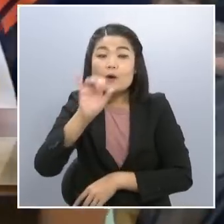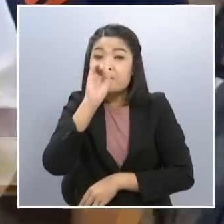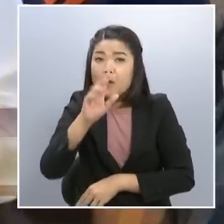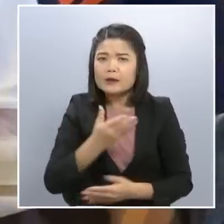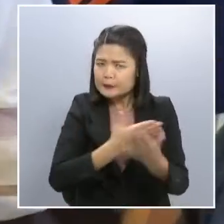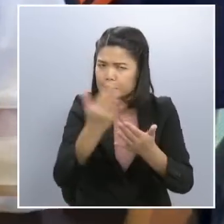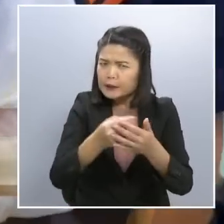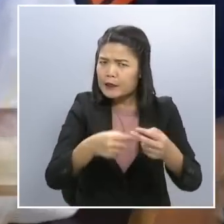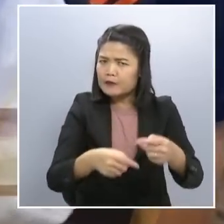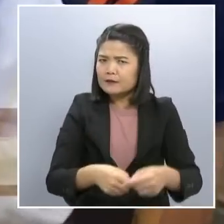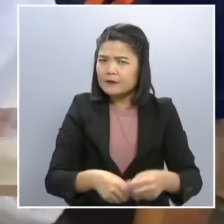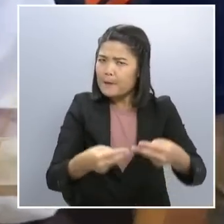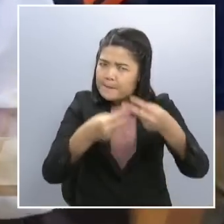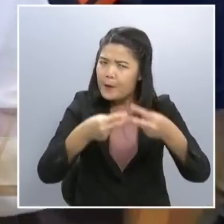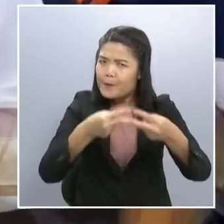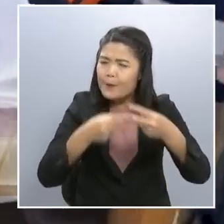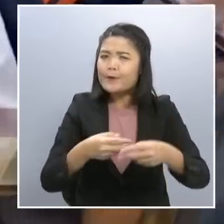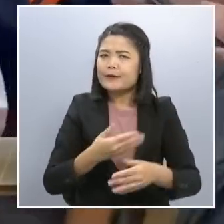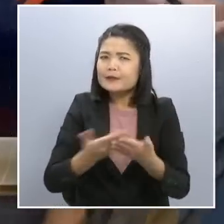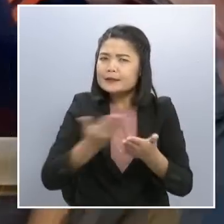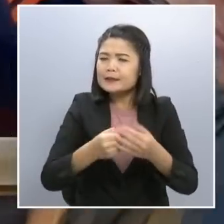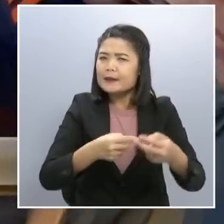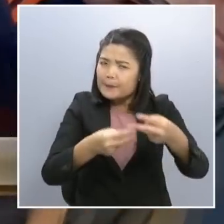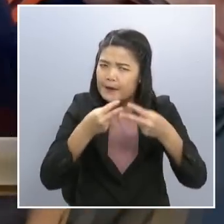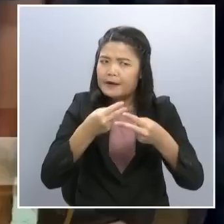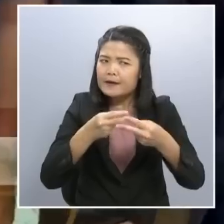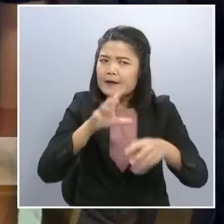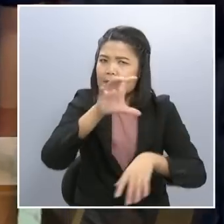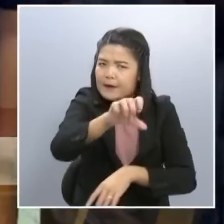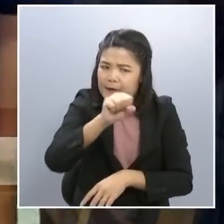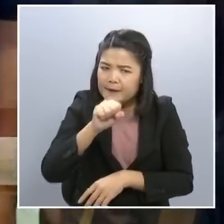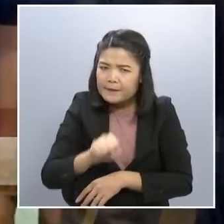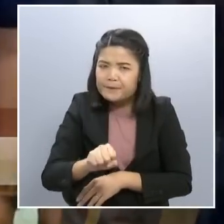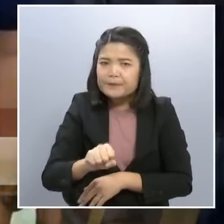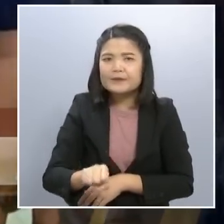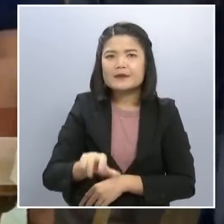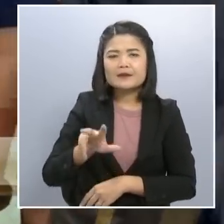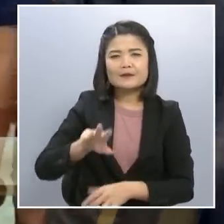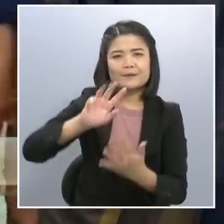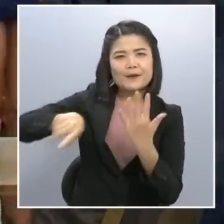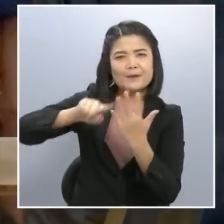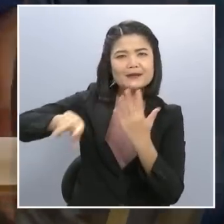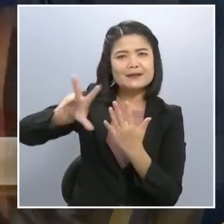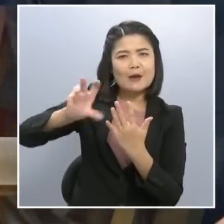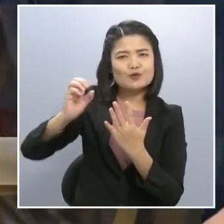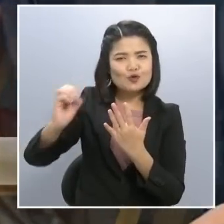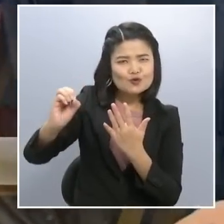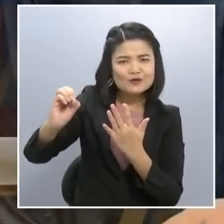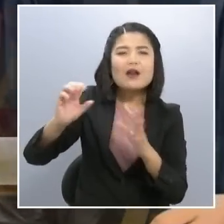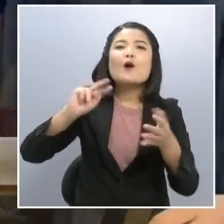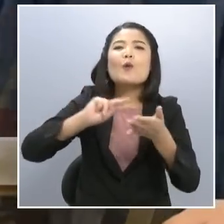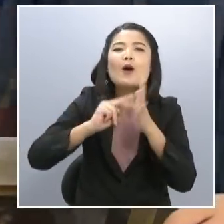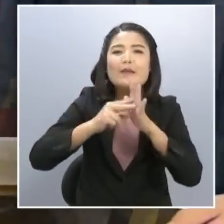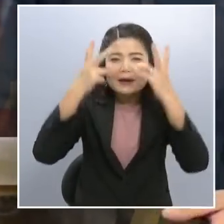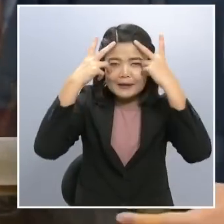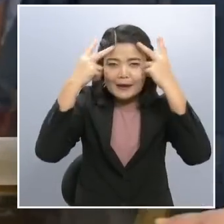ซื้อ2ใบแล้วปรากฏว่าวิธาหยิบใบ30คงจะสื่อความหมายนายกคนที่30